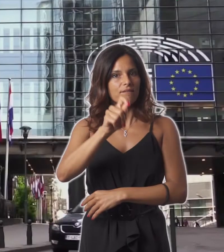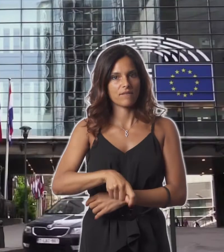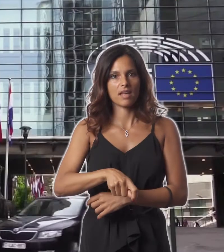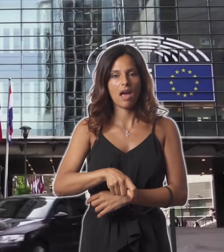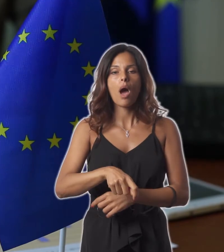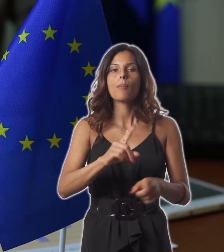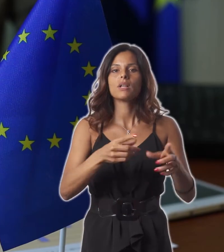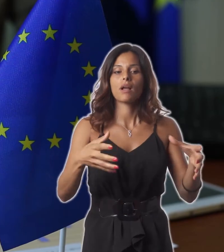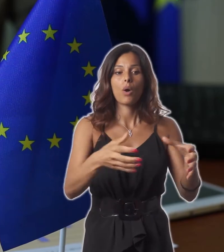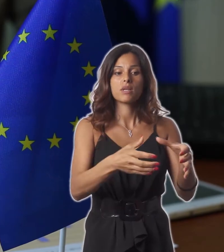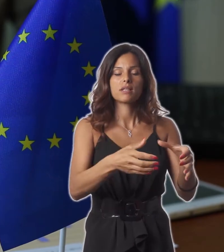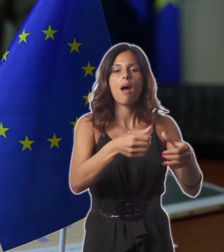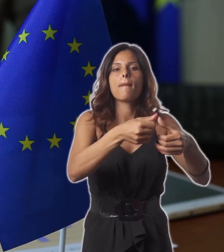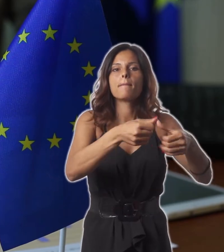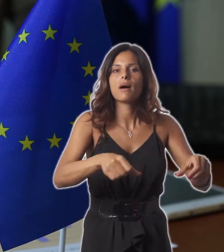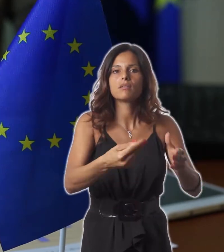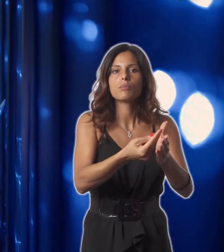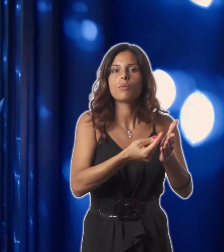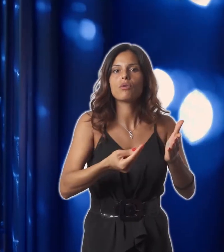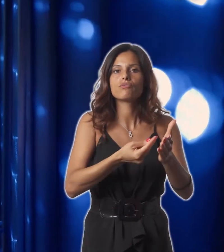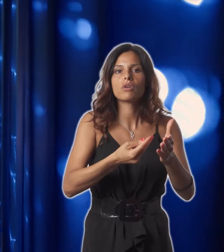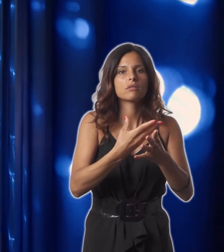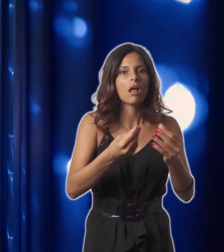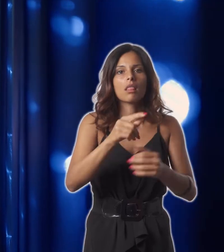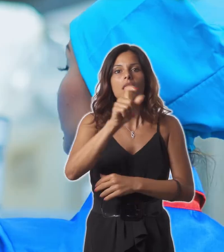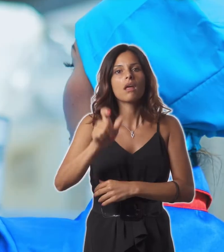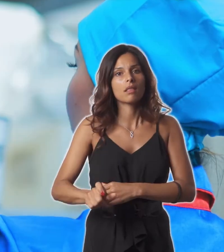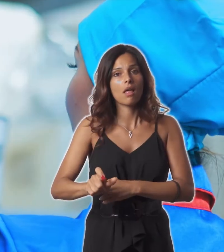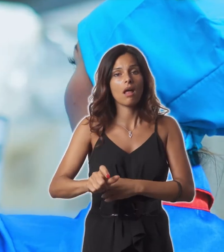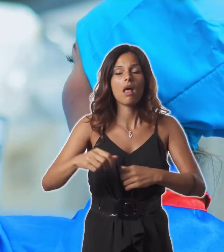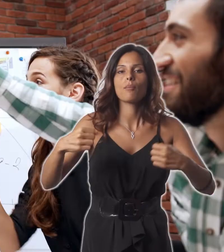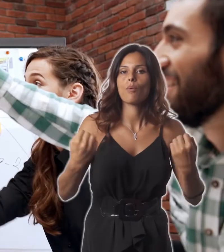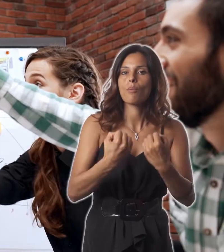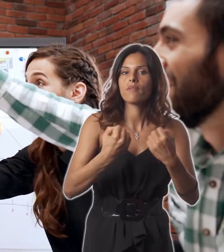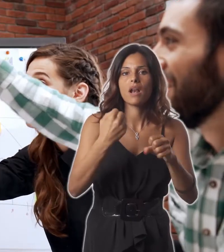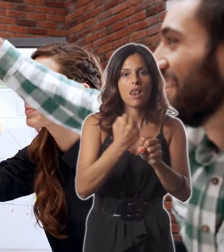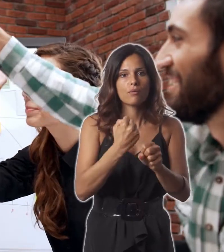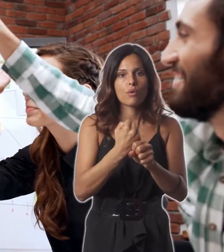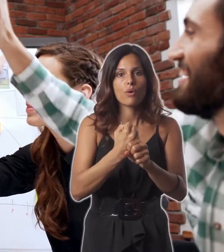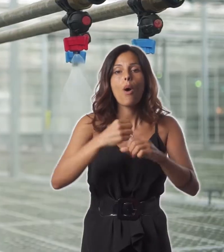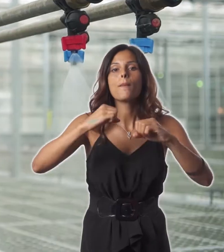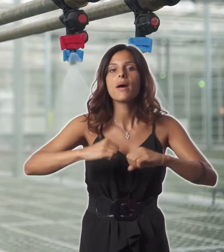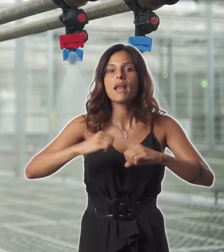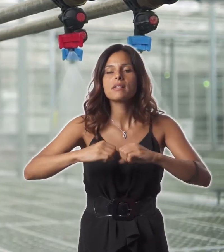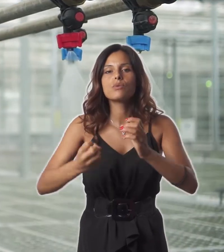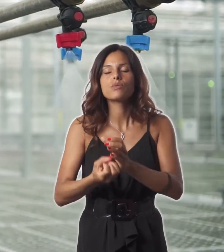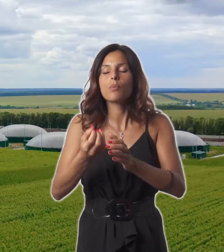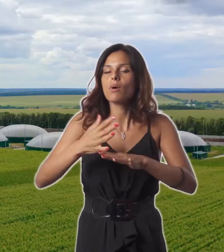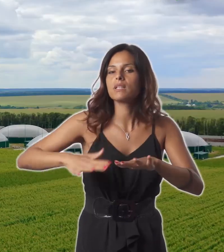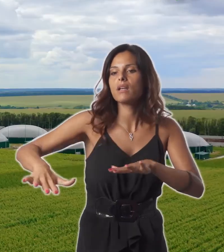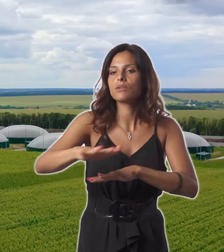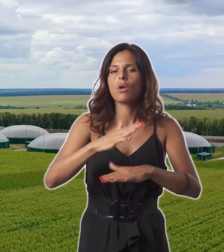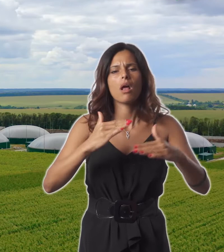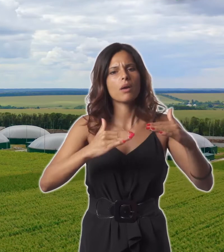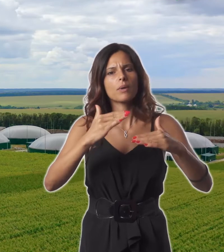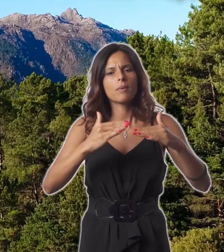La politica di coesione è alla base di molti progetti in Italia per promuovere lavoro, benessere e uno sviluppo del